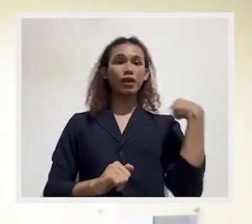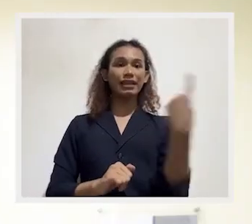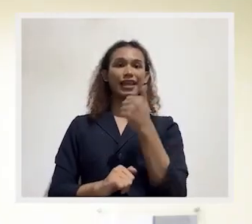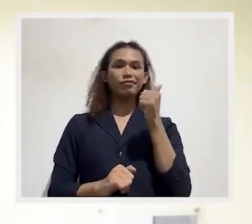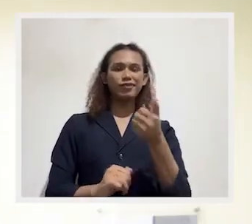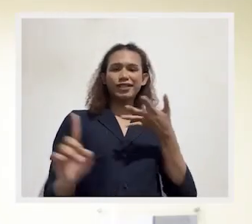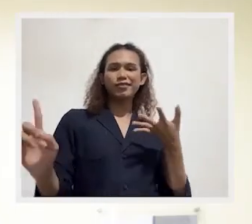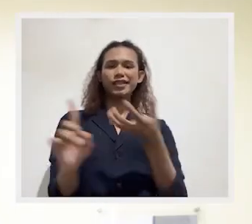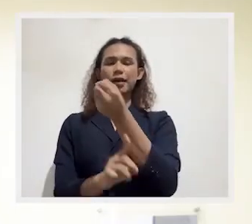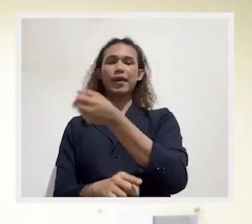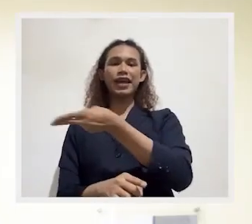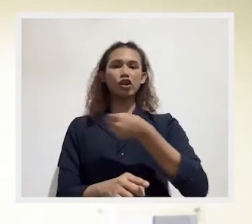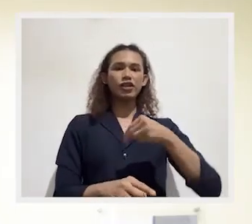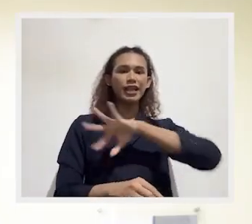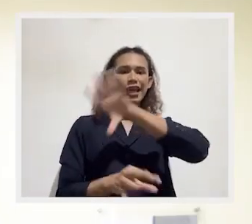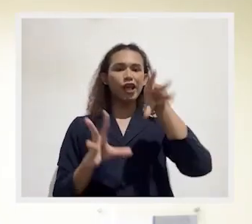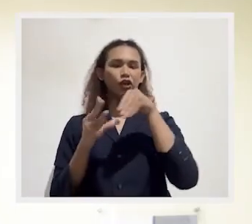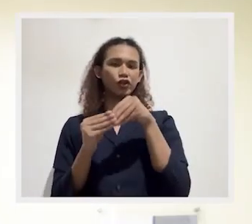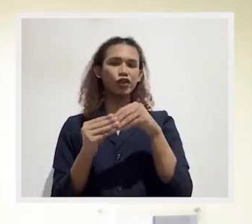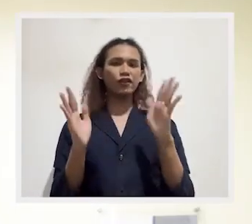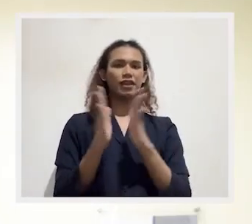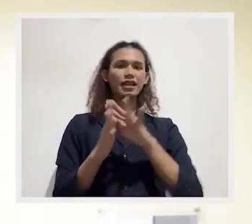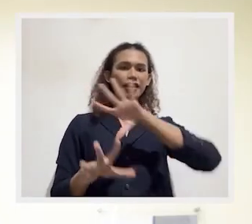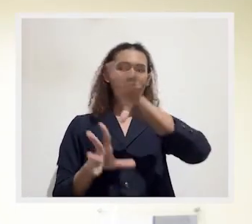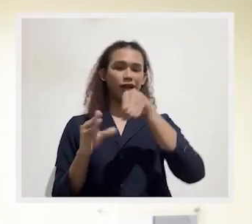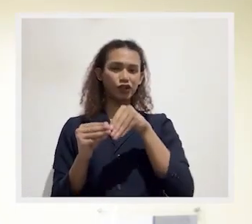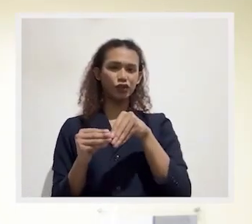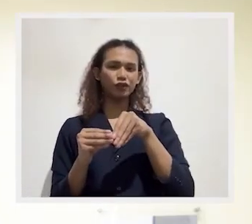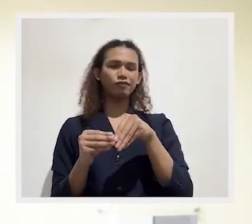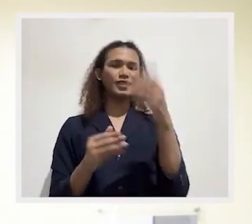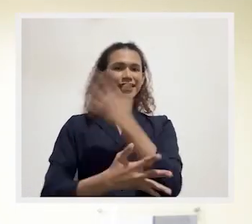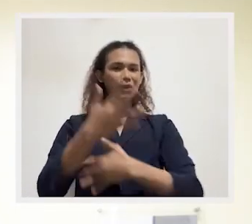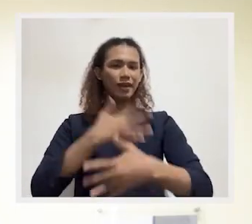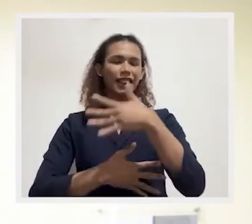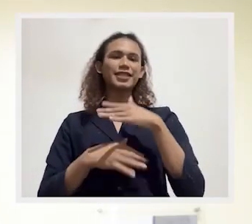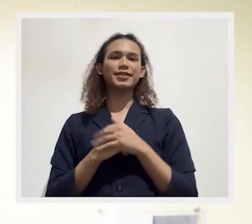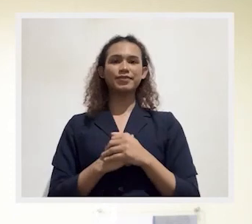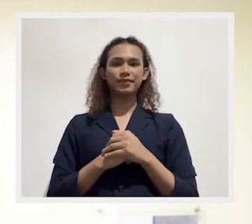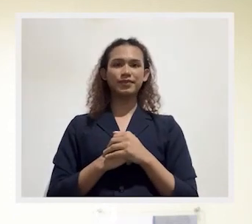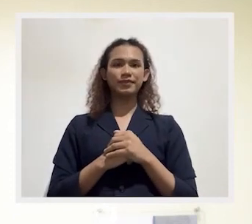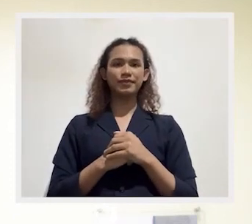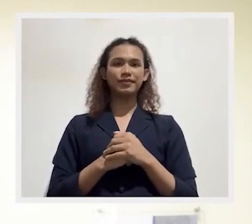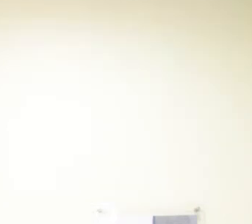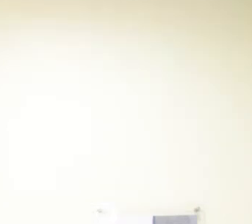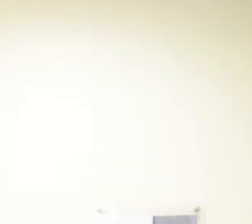kita bisa mewujudkan Indonesia yang inklusif, termasuk inklusif disabilitas.